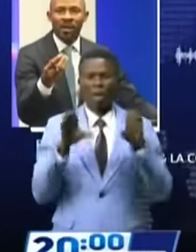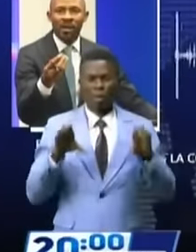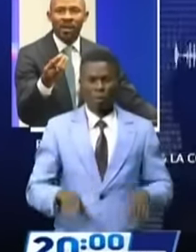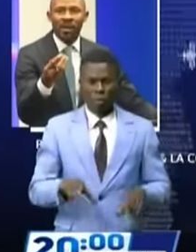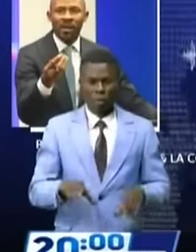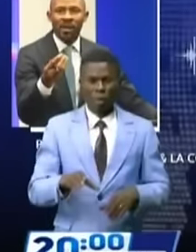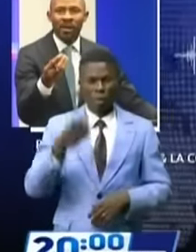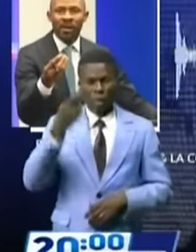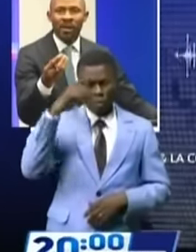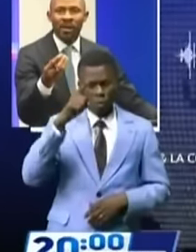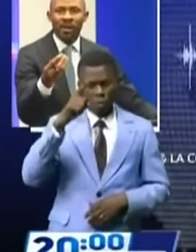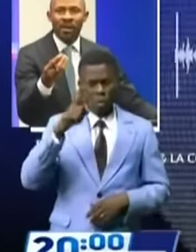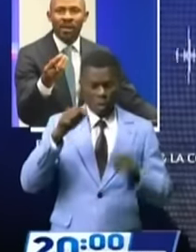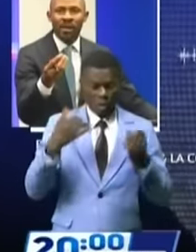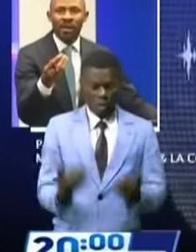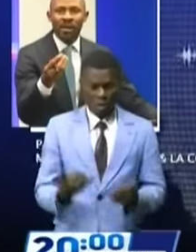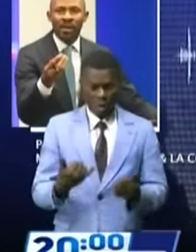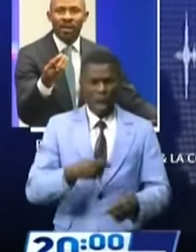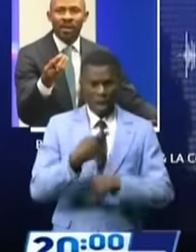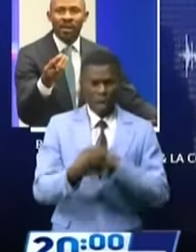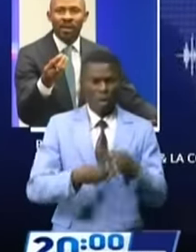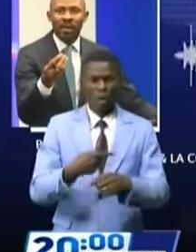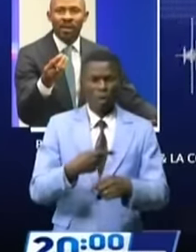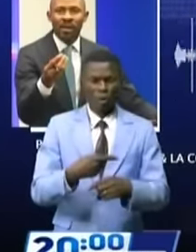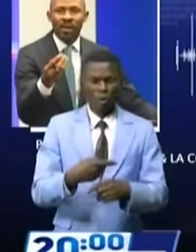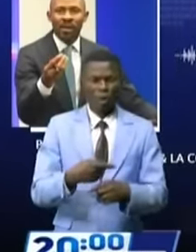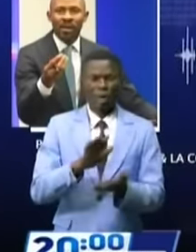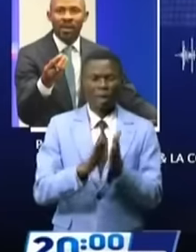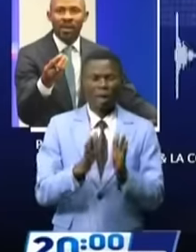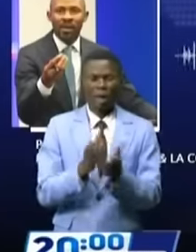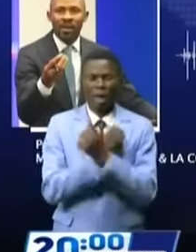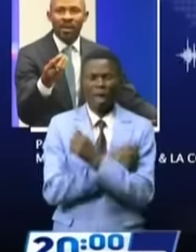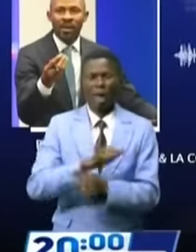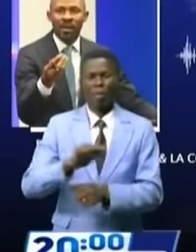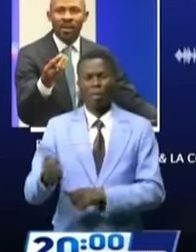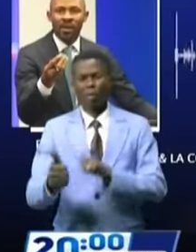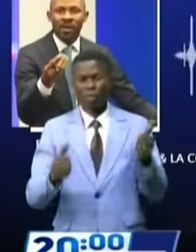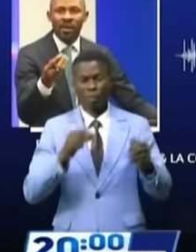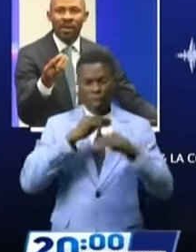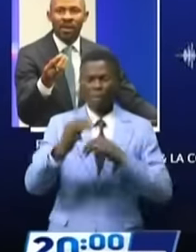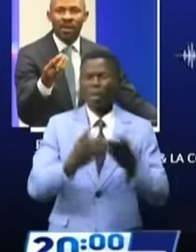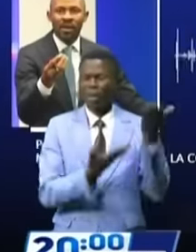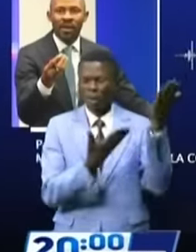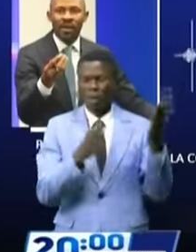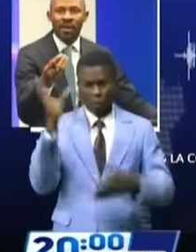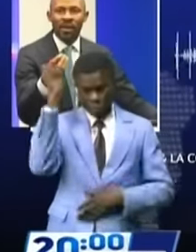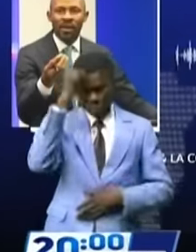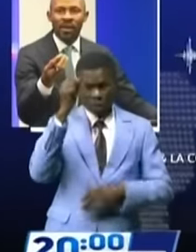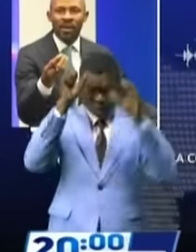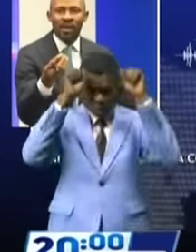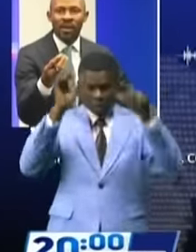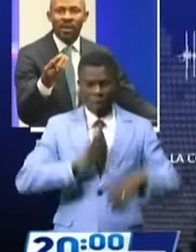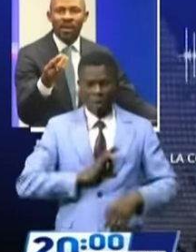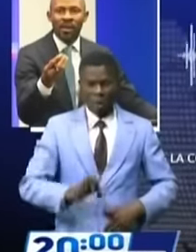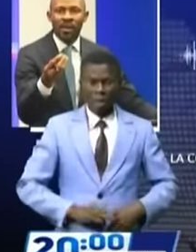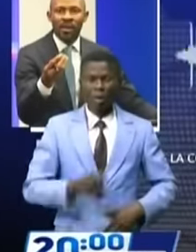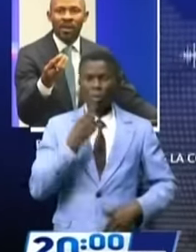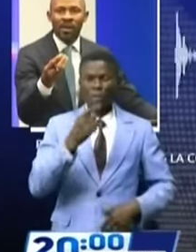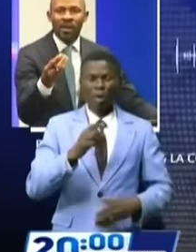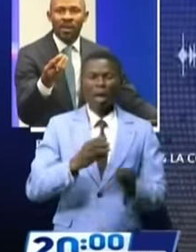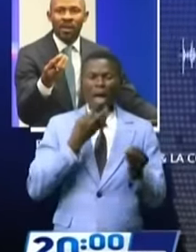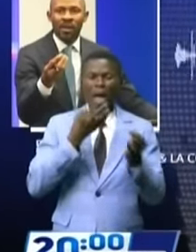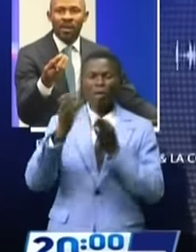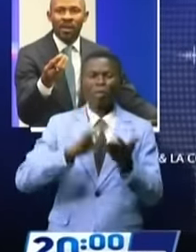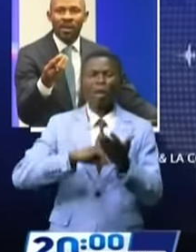et que pour rien au monde, nous devons commencer à nous déchirer. Ça, c'est un des messages clés qu'il faut retenir. Le président a évidemment fait les bilans